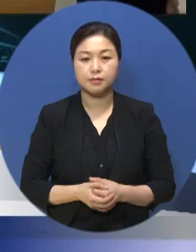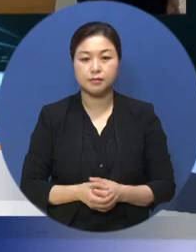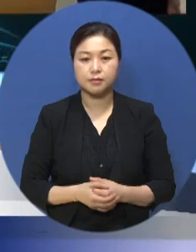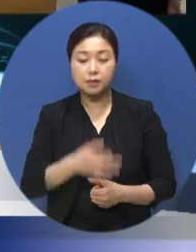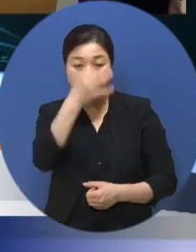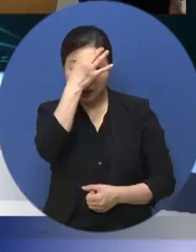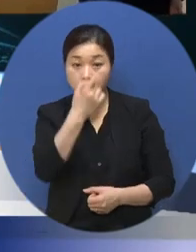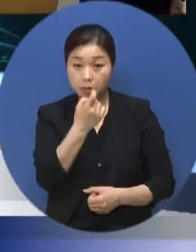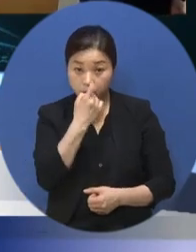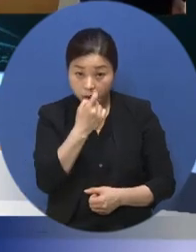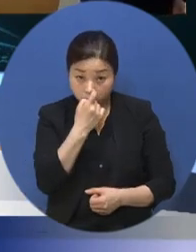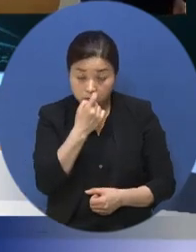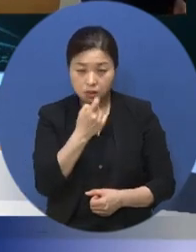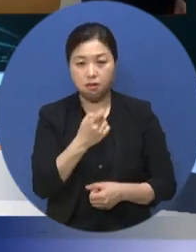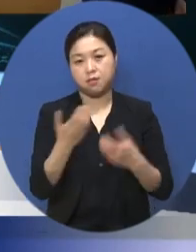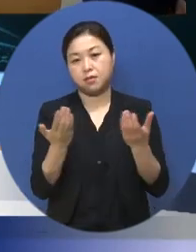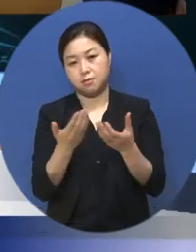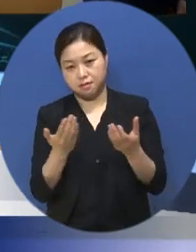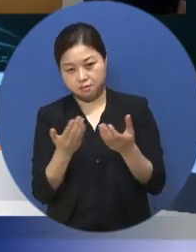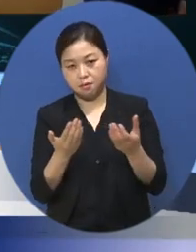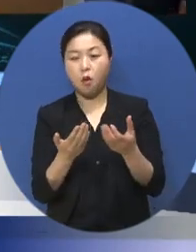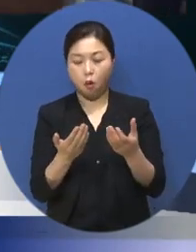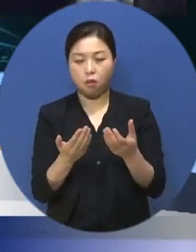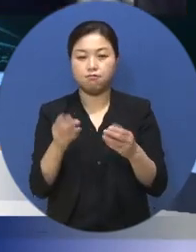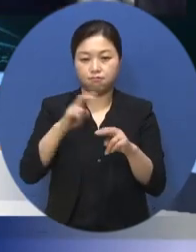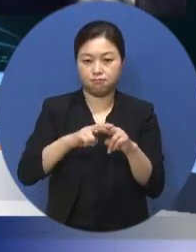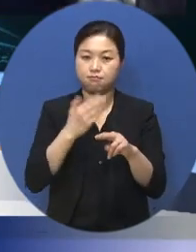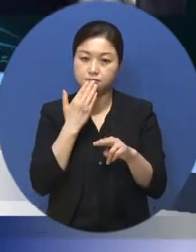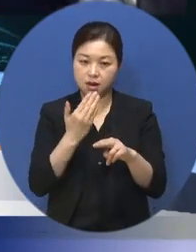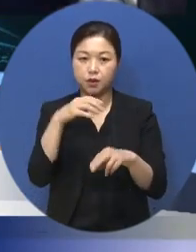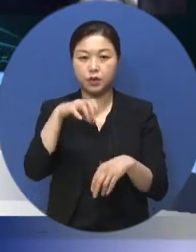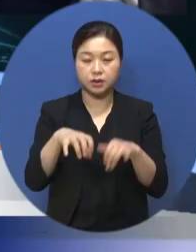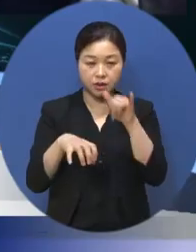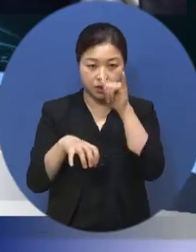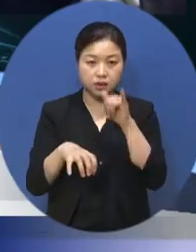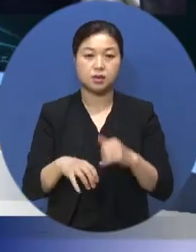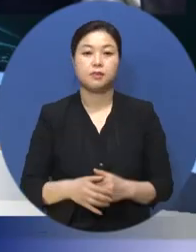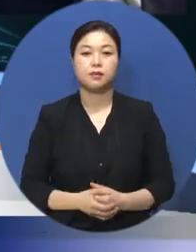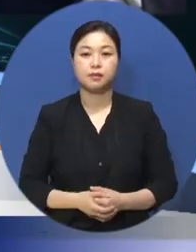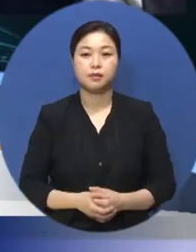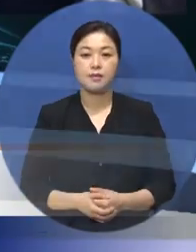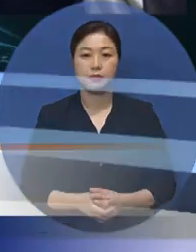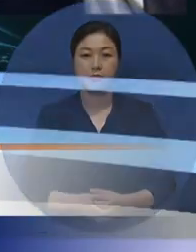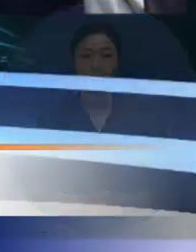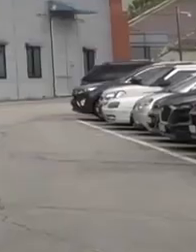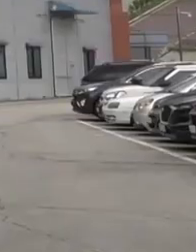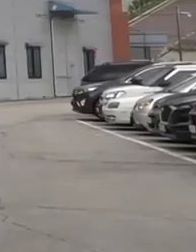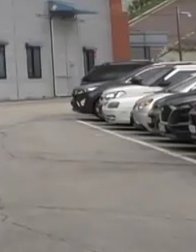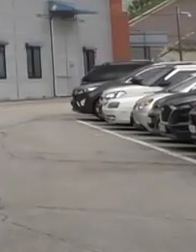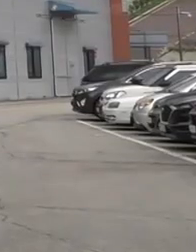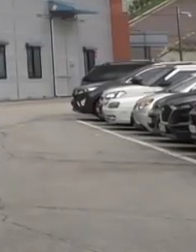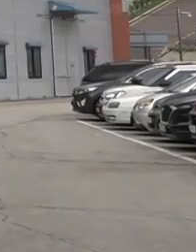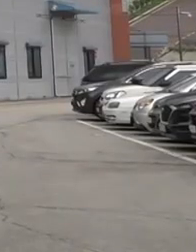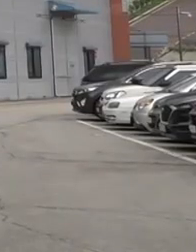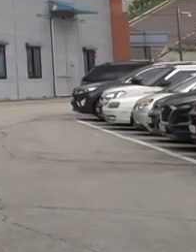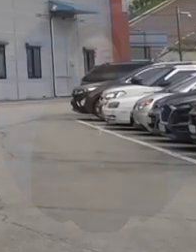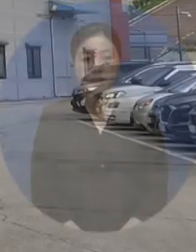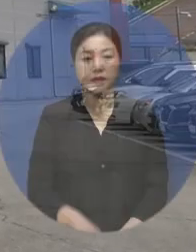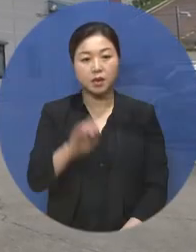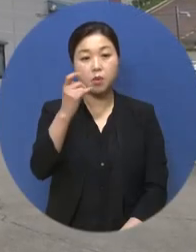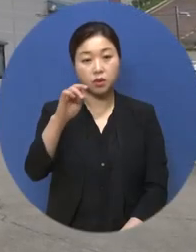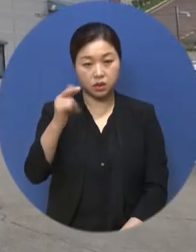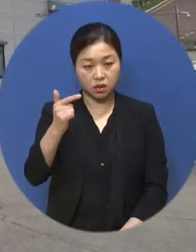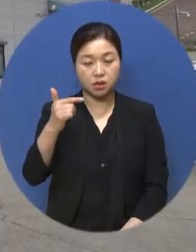기술을 익히며 당당한 근로자로 일할 수 있는 곳이 있습니다. 정운선 기자가 다녀왔습니다. 포천시